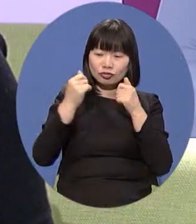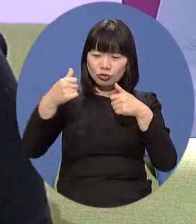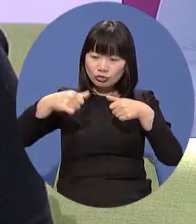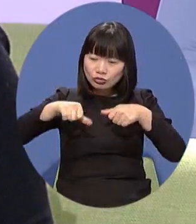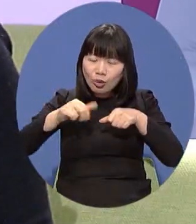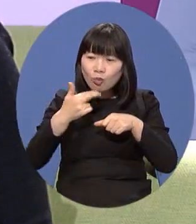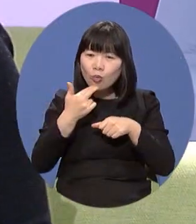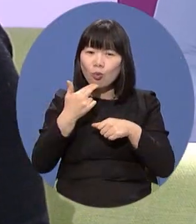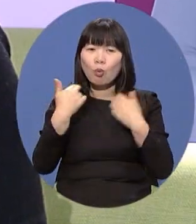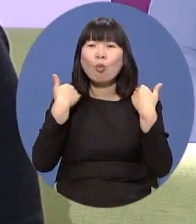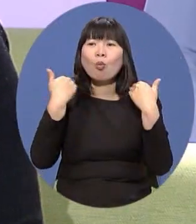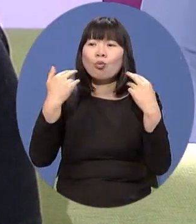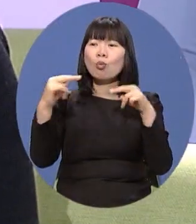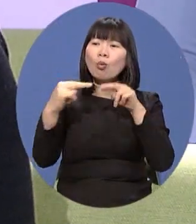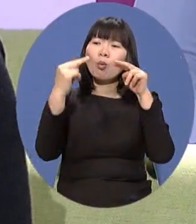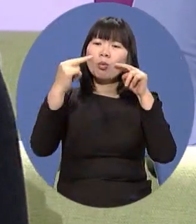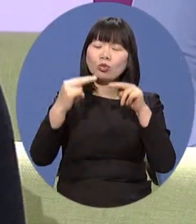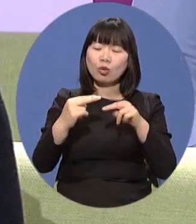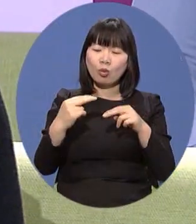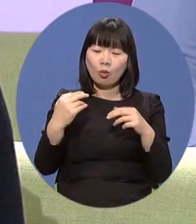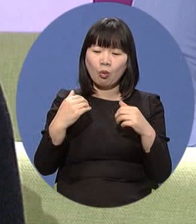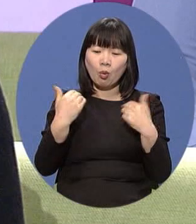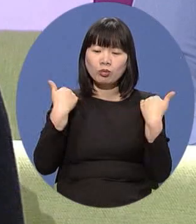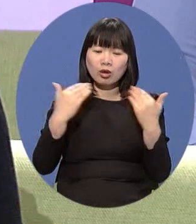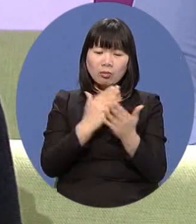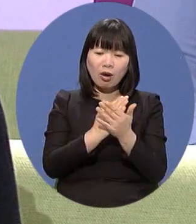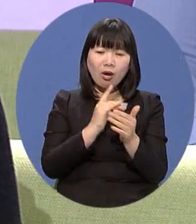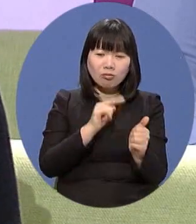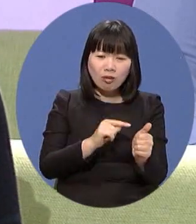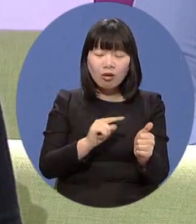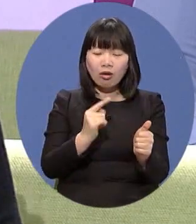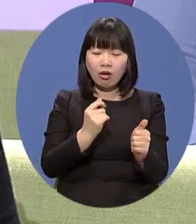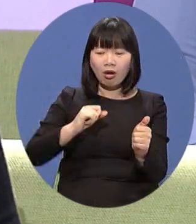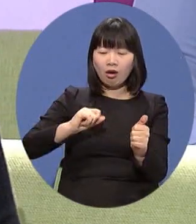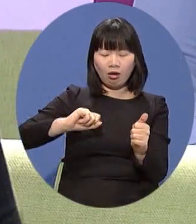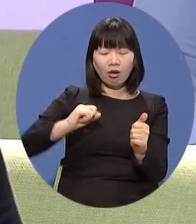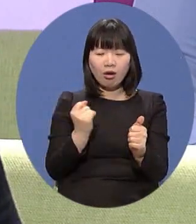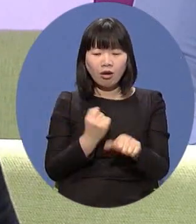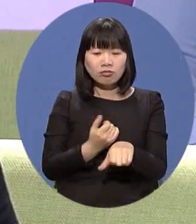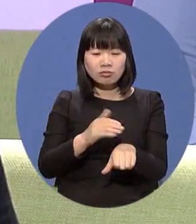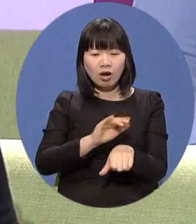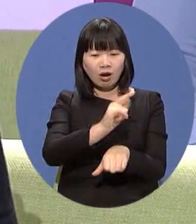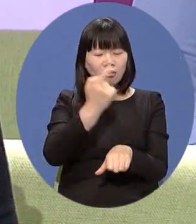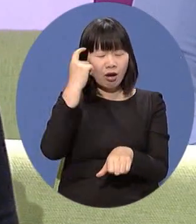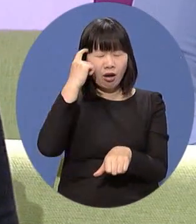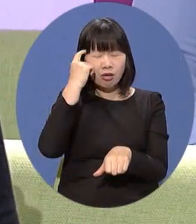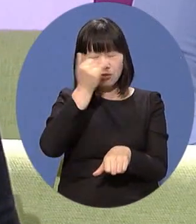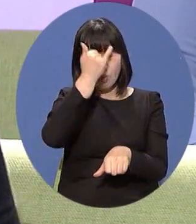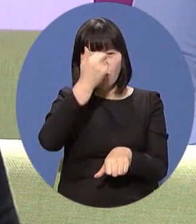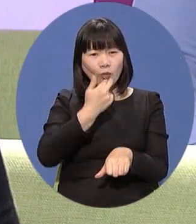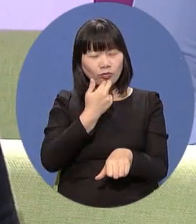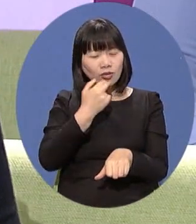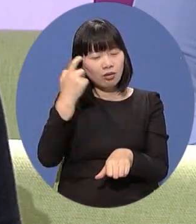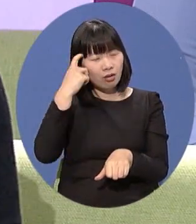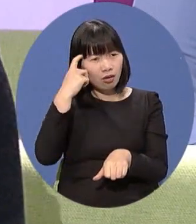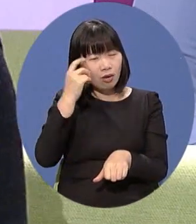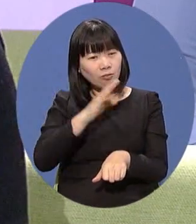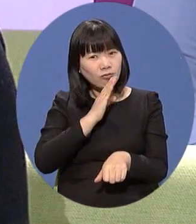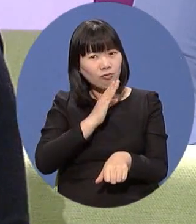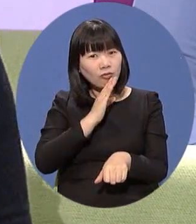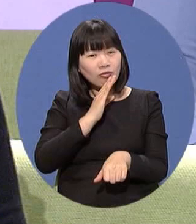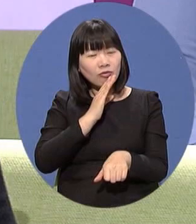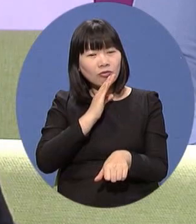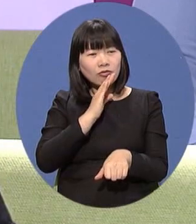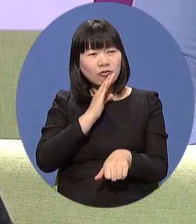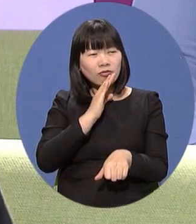안 인사도 하고 어른한테 어른이 하지 마라 그러면 안 해야 되는데 왜 쟤는 하냐 그거를 버릇 없다라고 생각하셨잖아요.